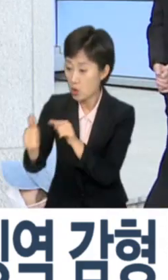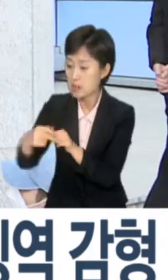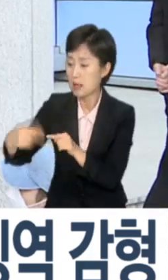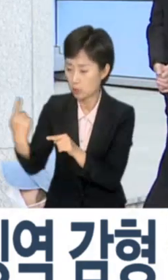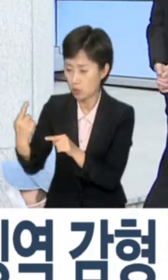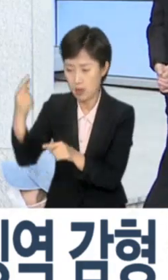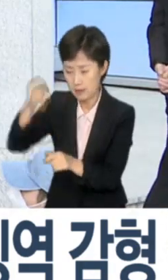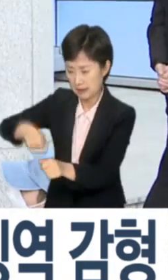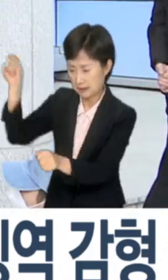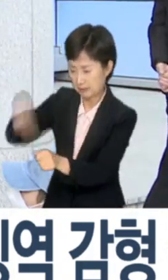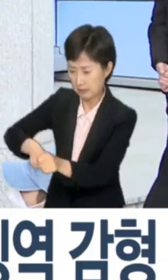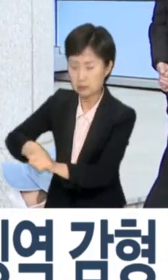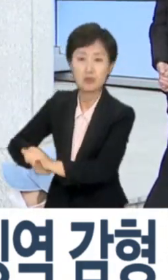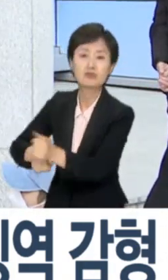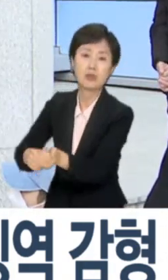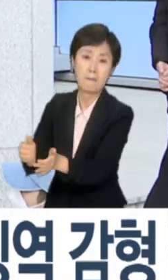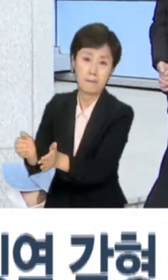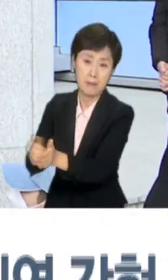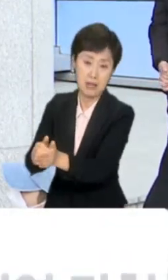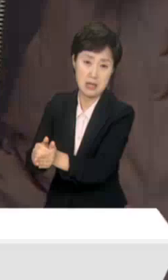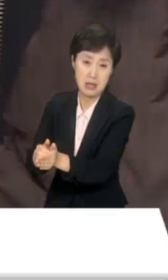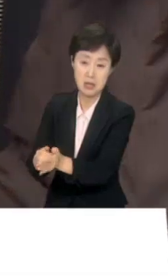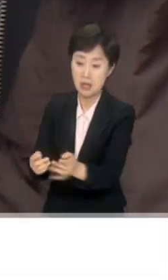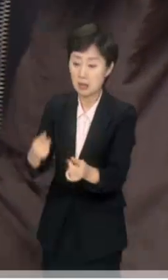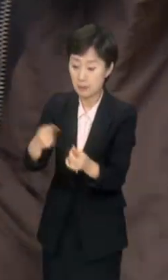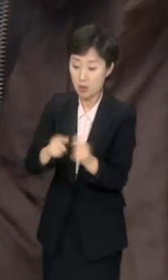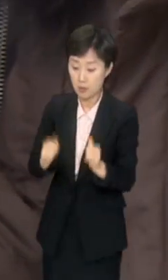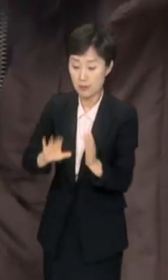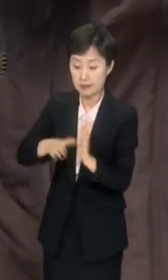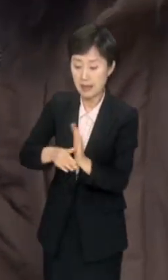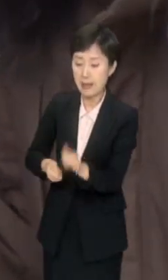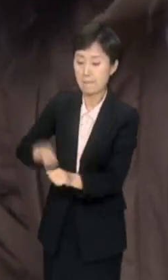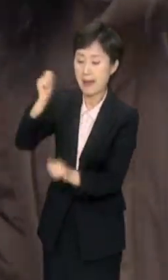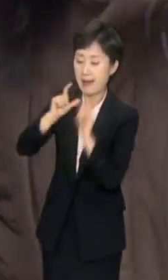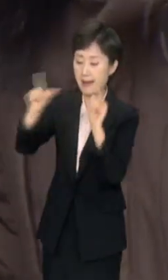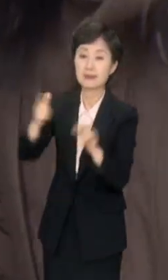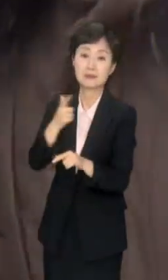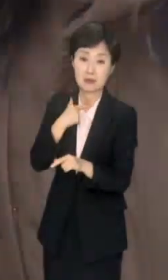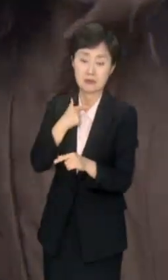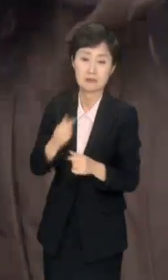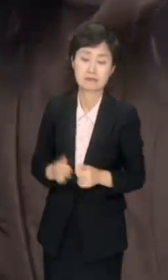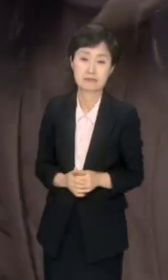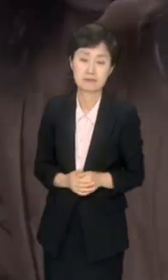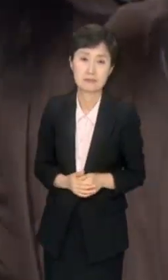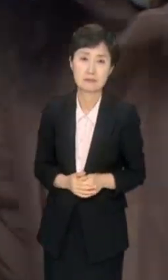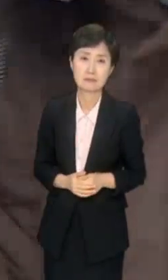지인도 둔기로 때려 숨지게 한 혐의로 1심에서 사형을 선고받은 바 있습니다.